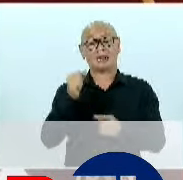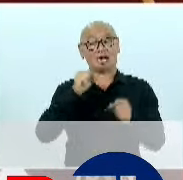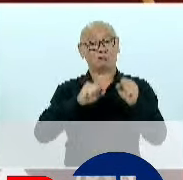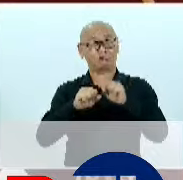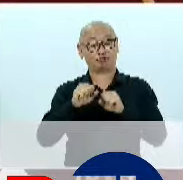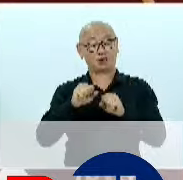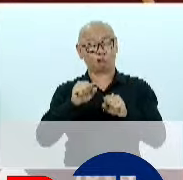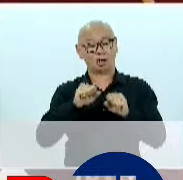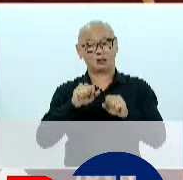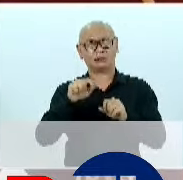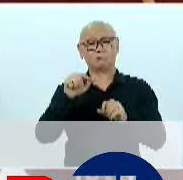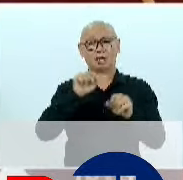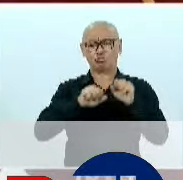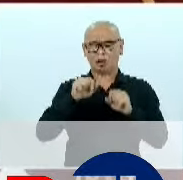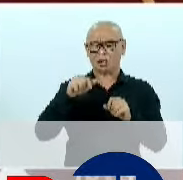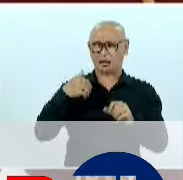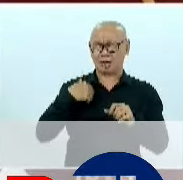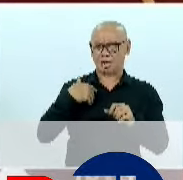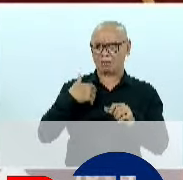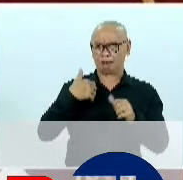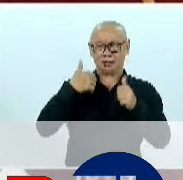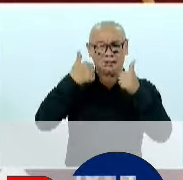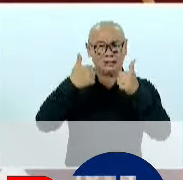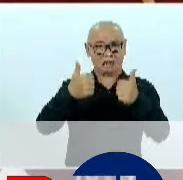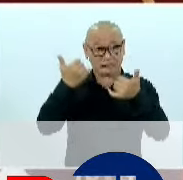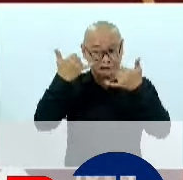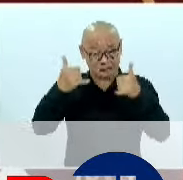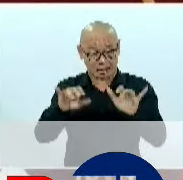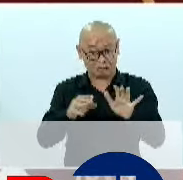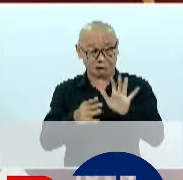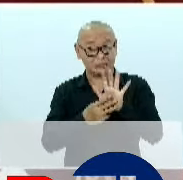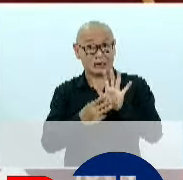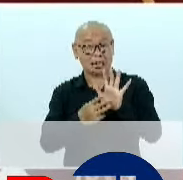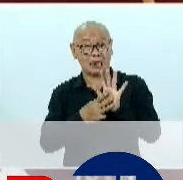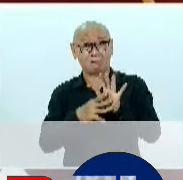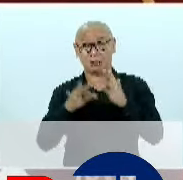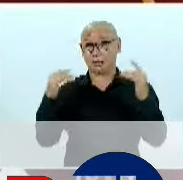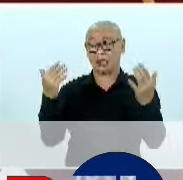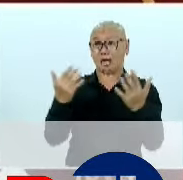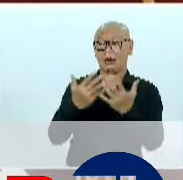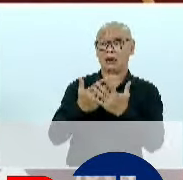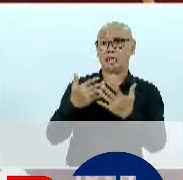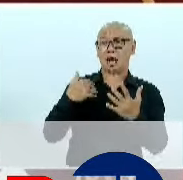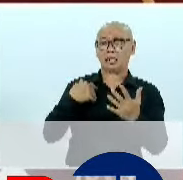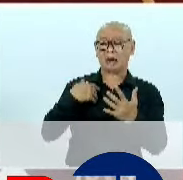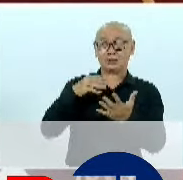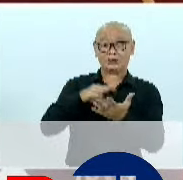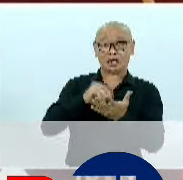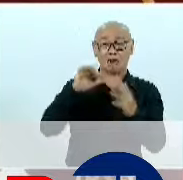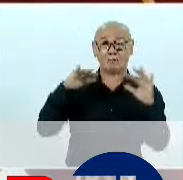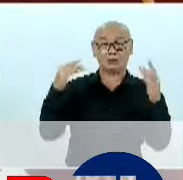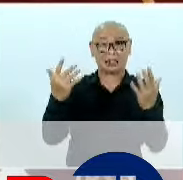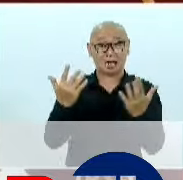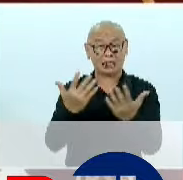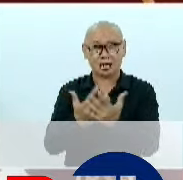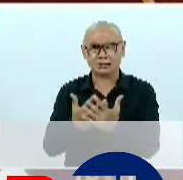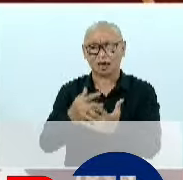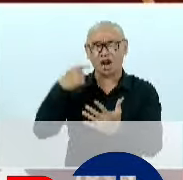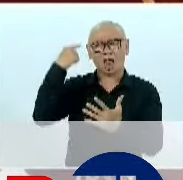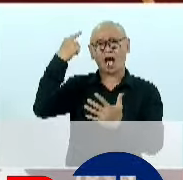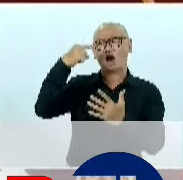ngelakoni adalah bisa menyelesaikan permasalahan masyarakat ada di tengah-tengah masyarakat